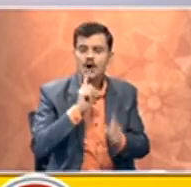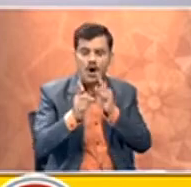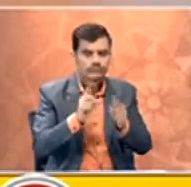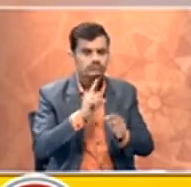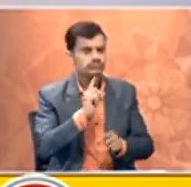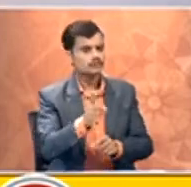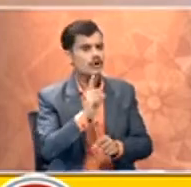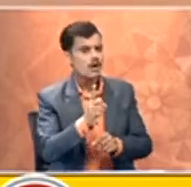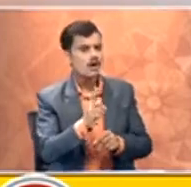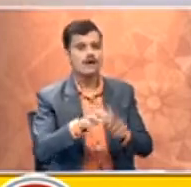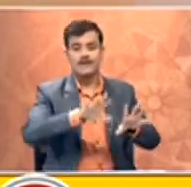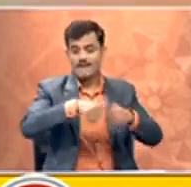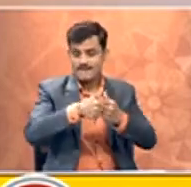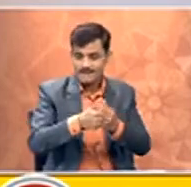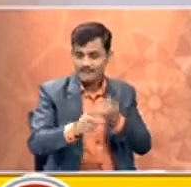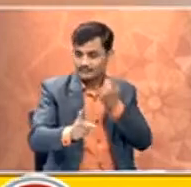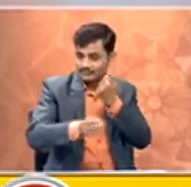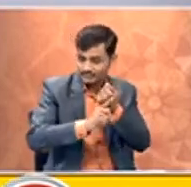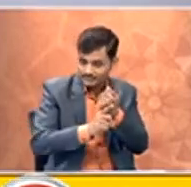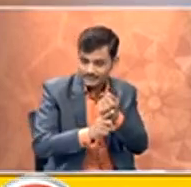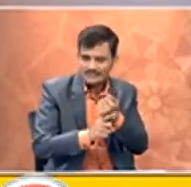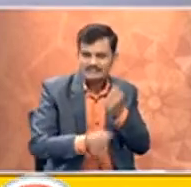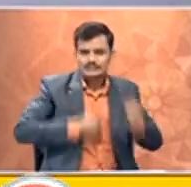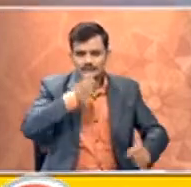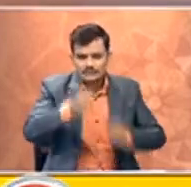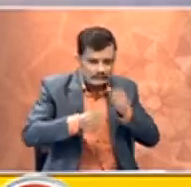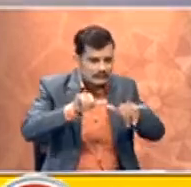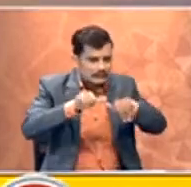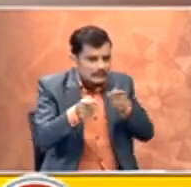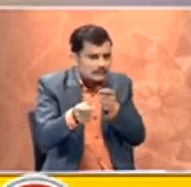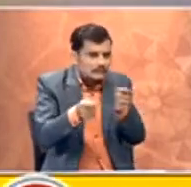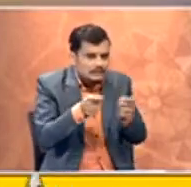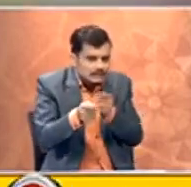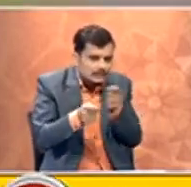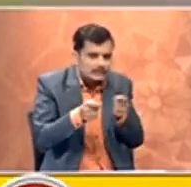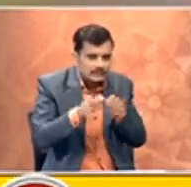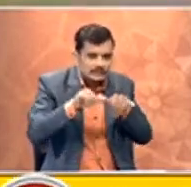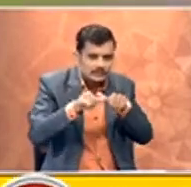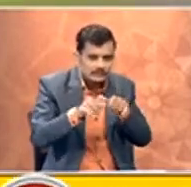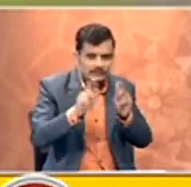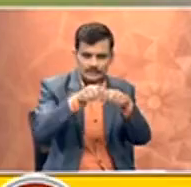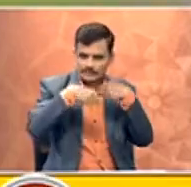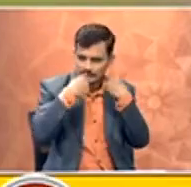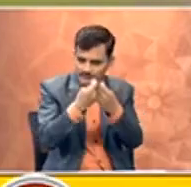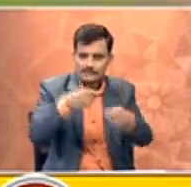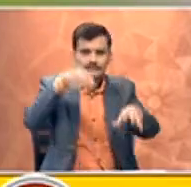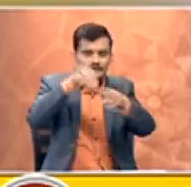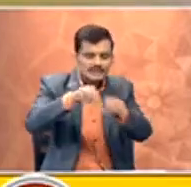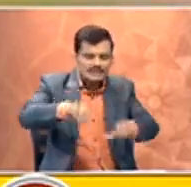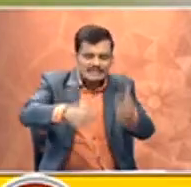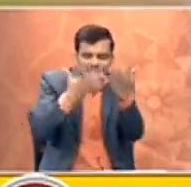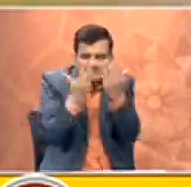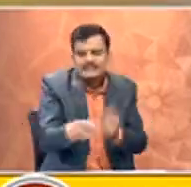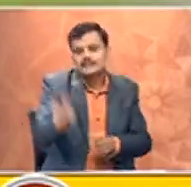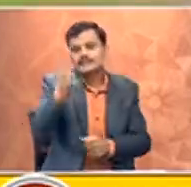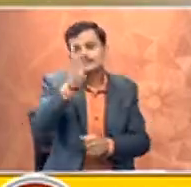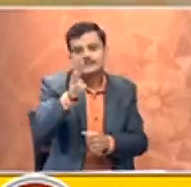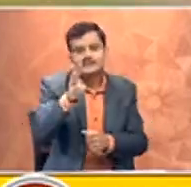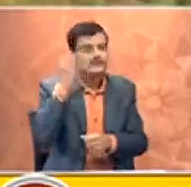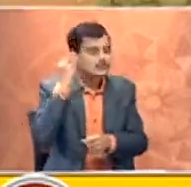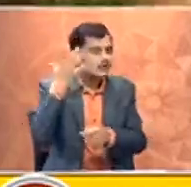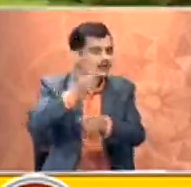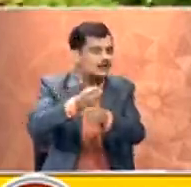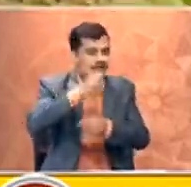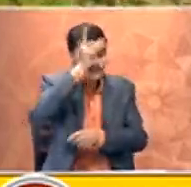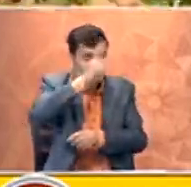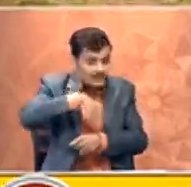थी। उसके बाद मैंने अपनी स्पीड पे इतना कंट्रोल किया कि कहीं ना कहीं मुझे टीम मेडल तो एटलीस्ट यहाँ से जीतना ही है, क्योंकि हम देश के